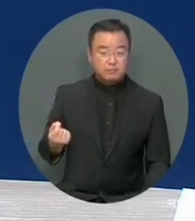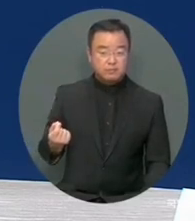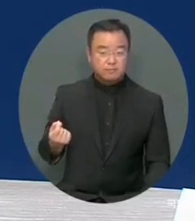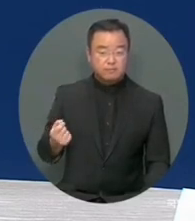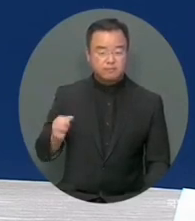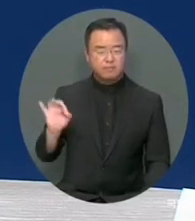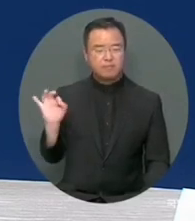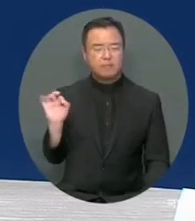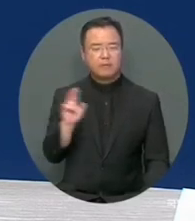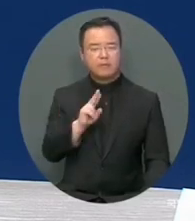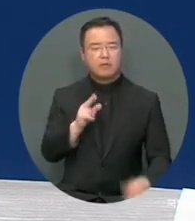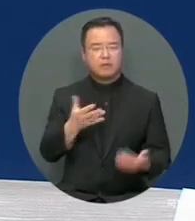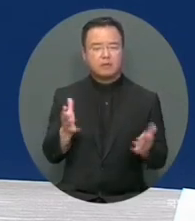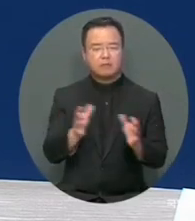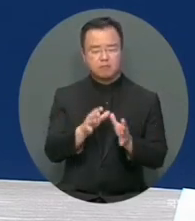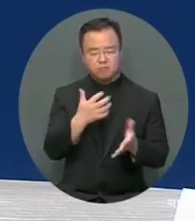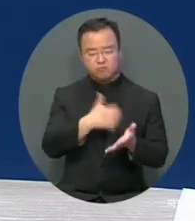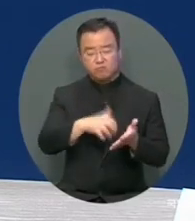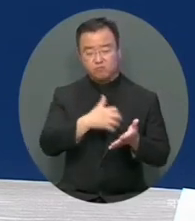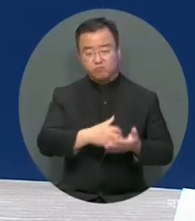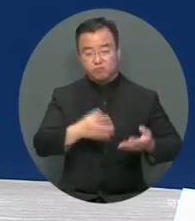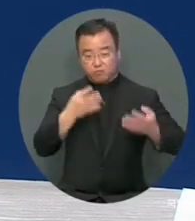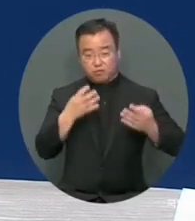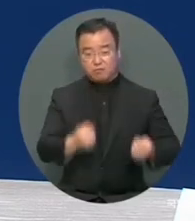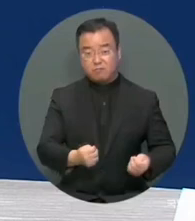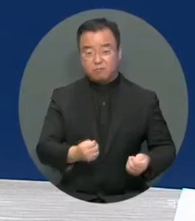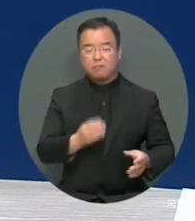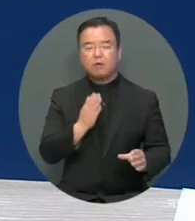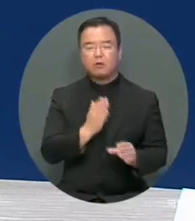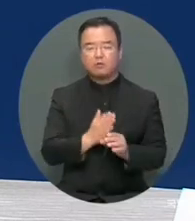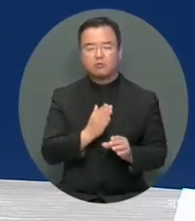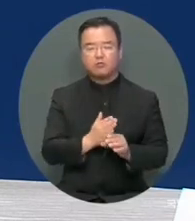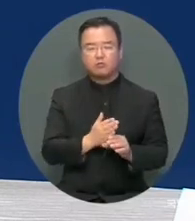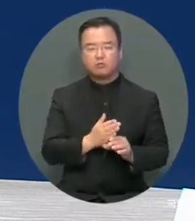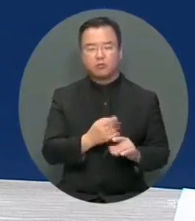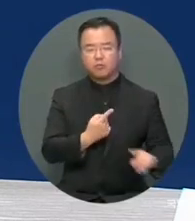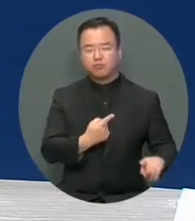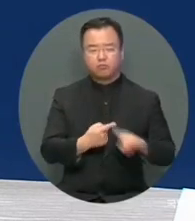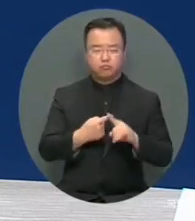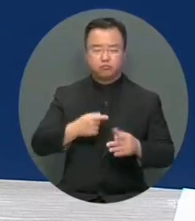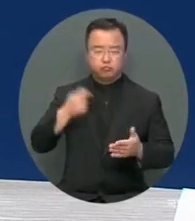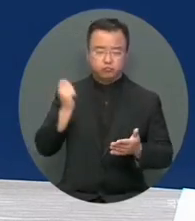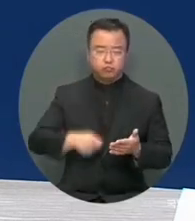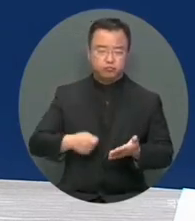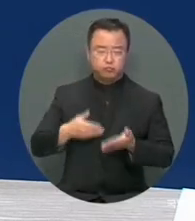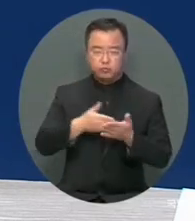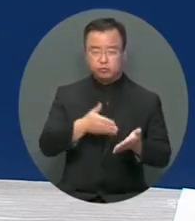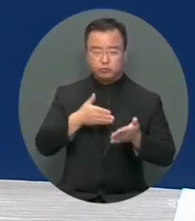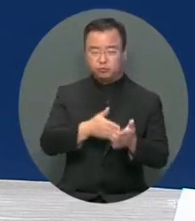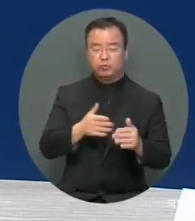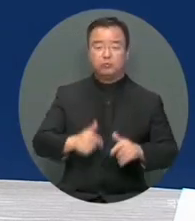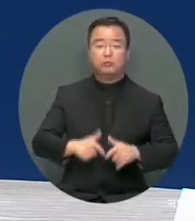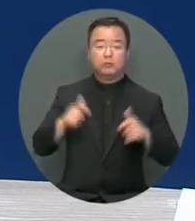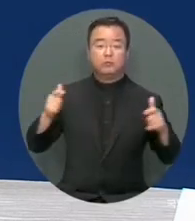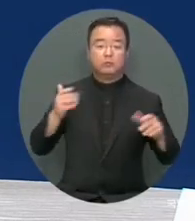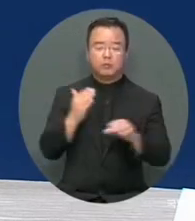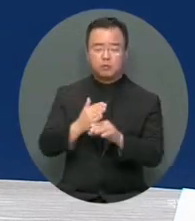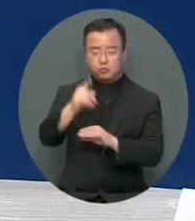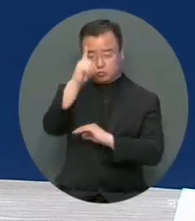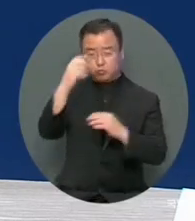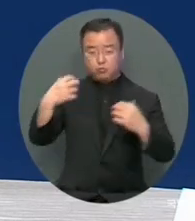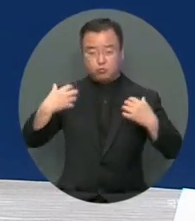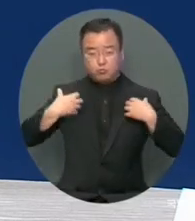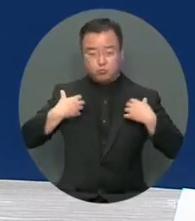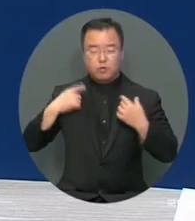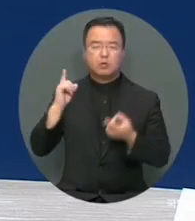야당은 다수 의석만을 이용해서 일방 통과를 자꾸 늘려나가고, 그러다 보니까 정부는 또